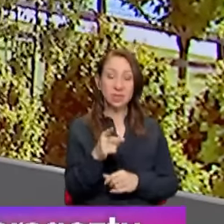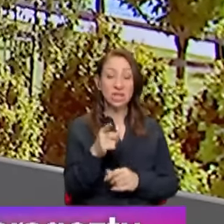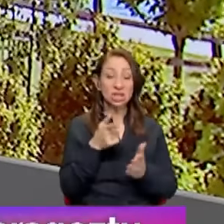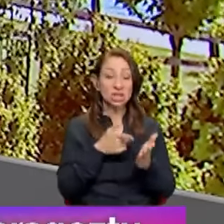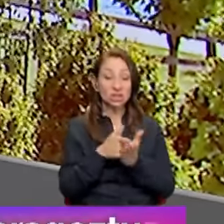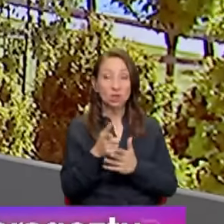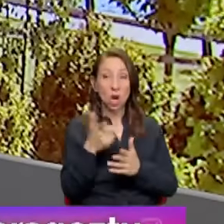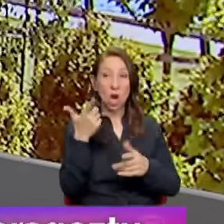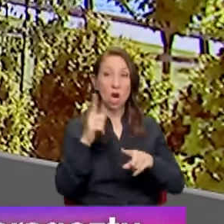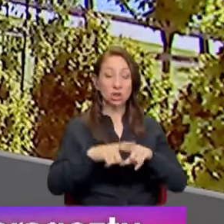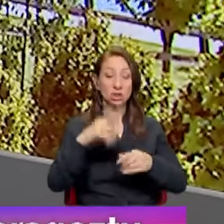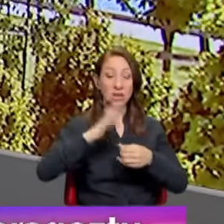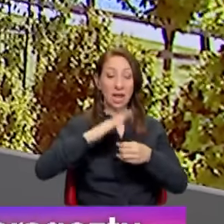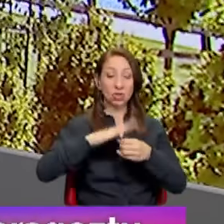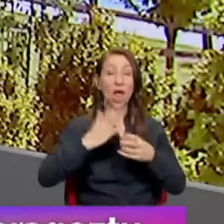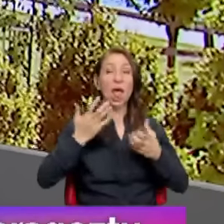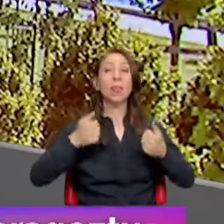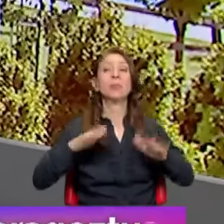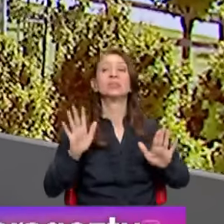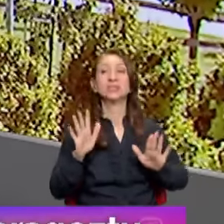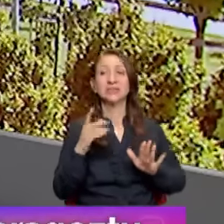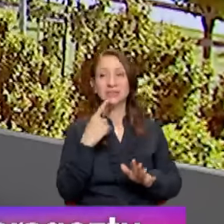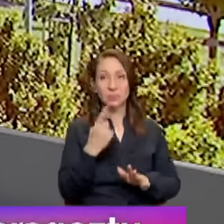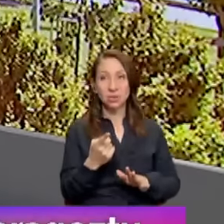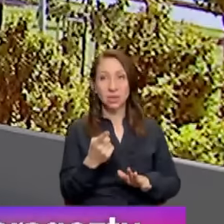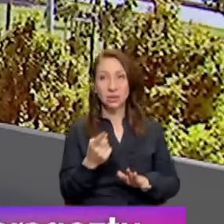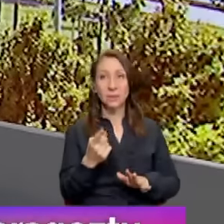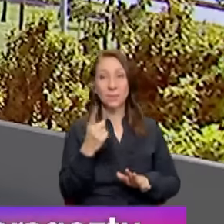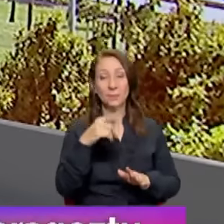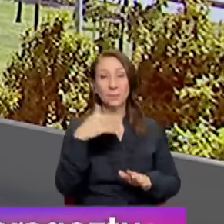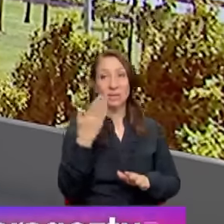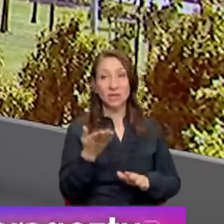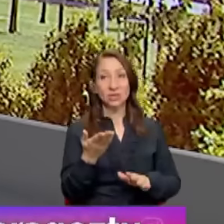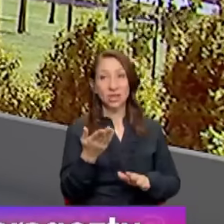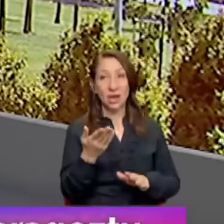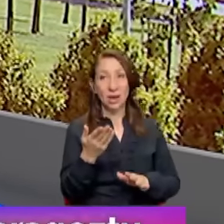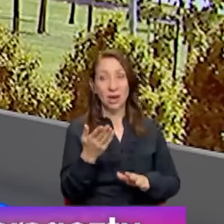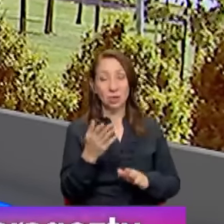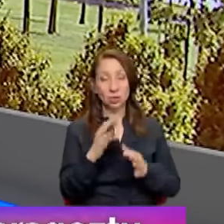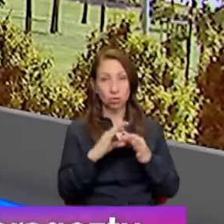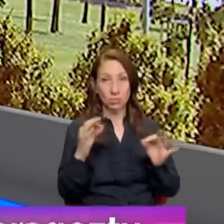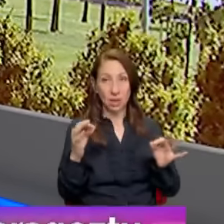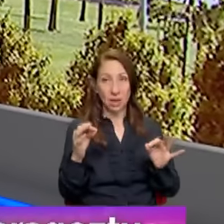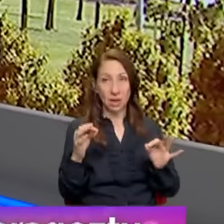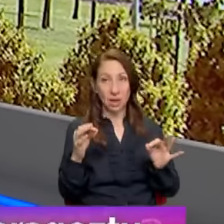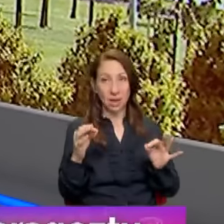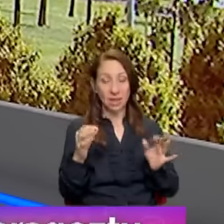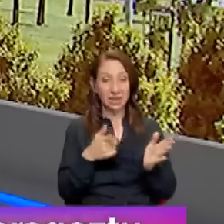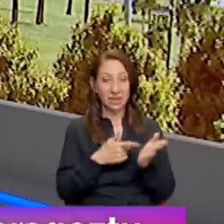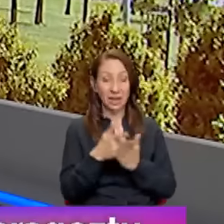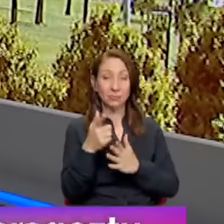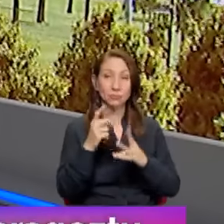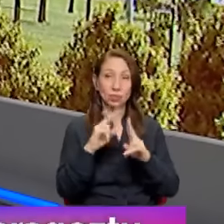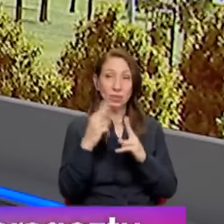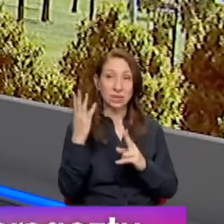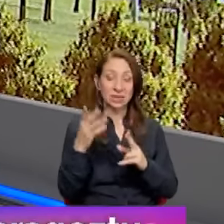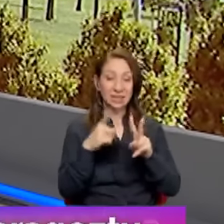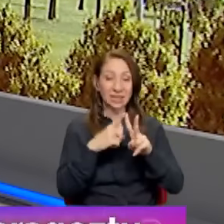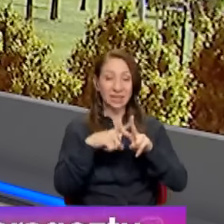Çiftçi lüks traktör almasın demişlerdi bir başka Hani cümle tarım dünyasından